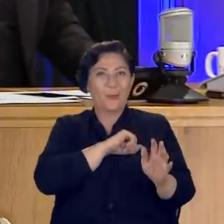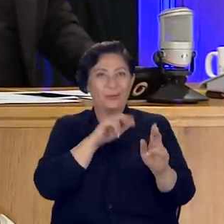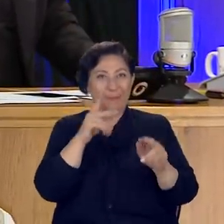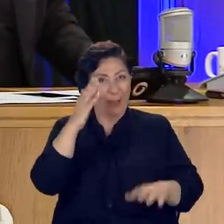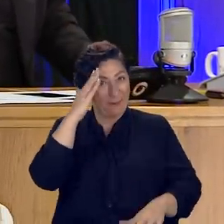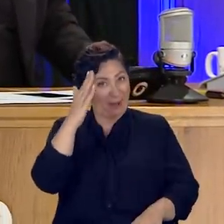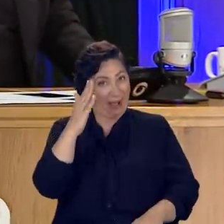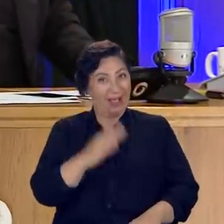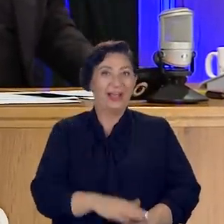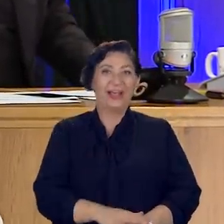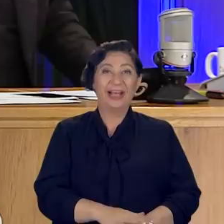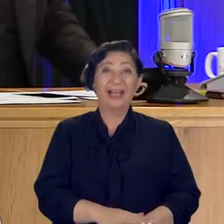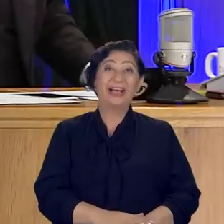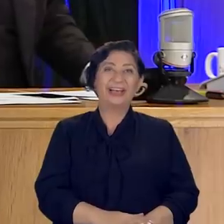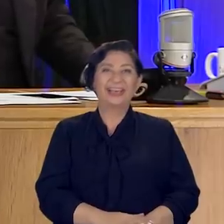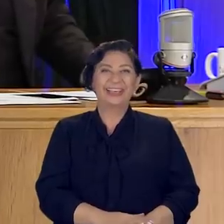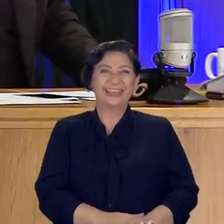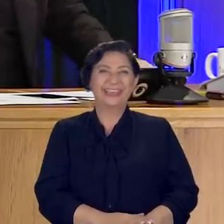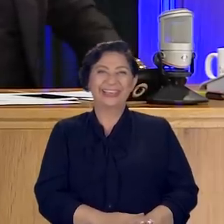Merhaba.